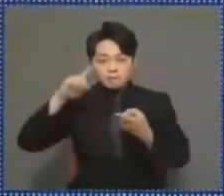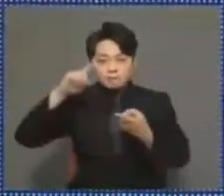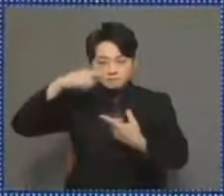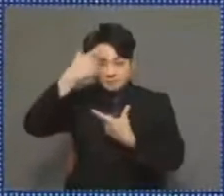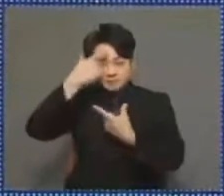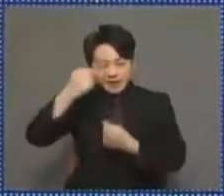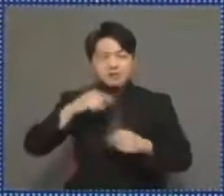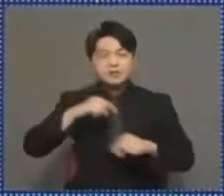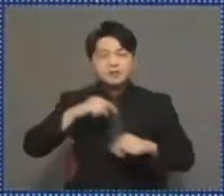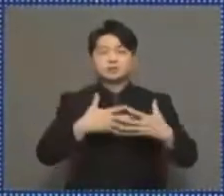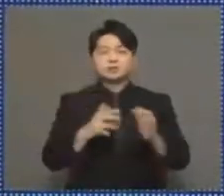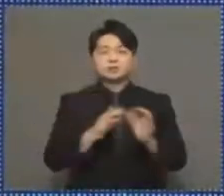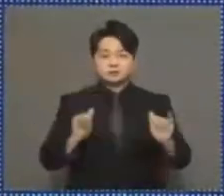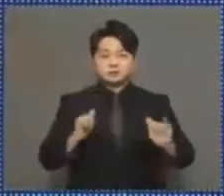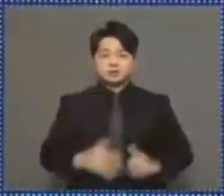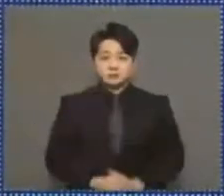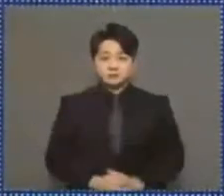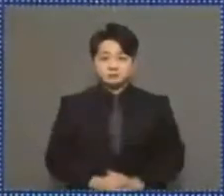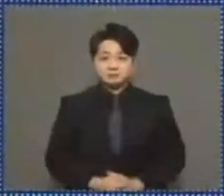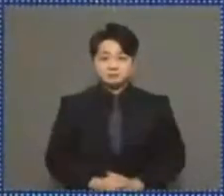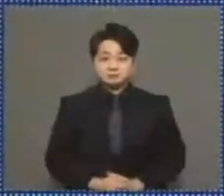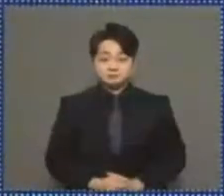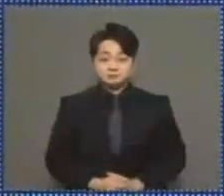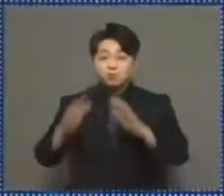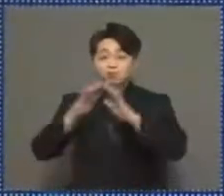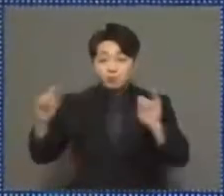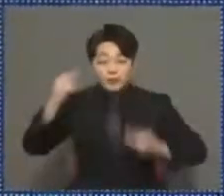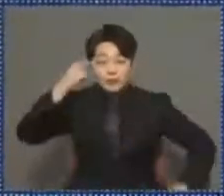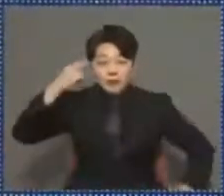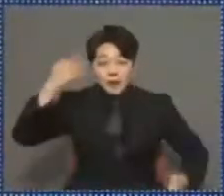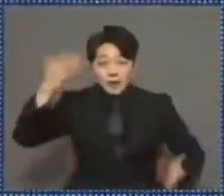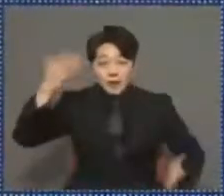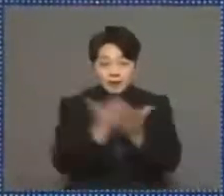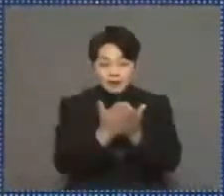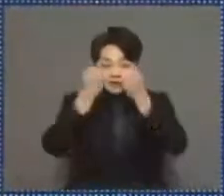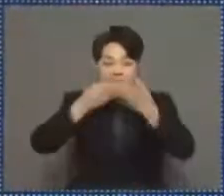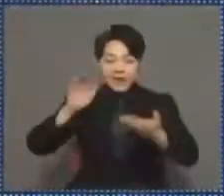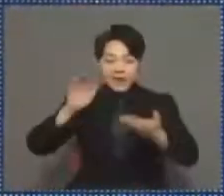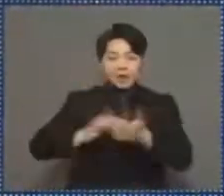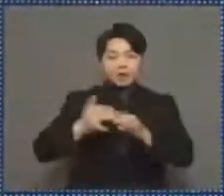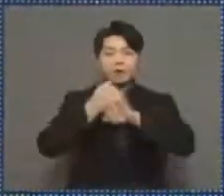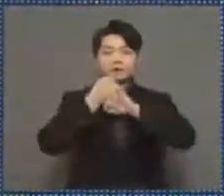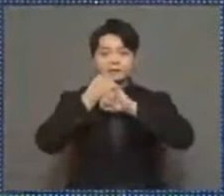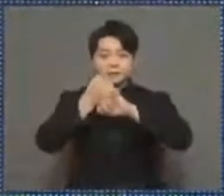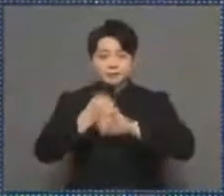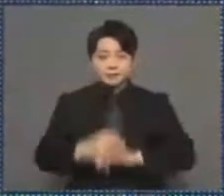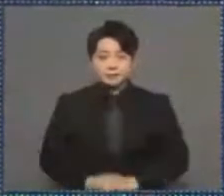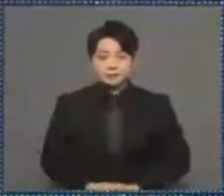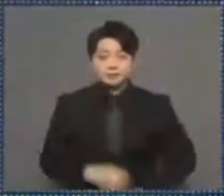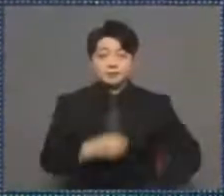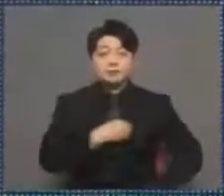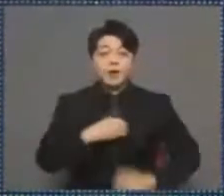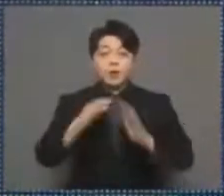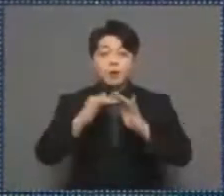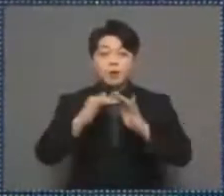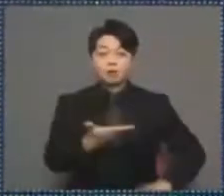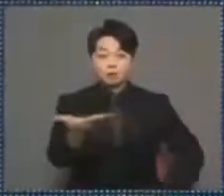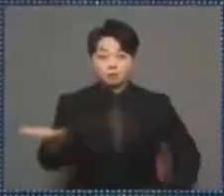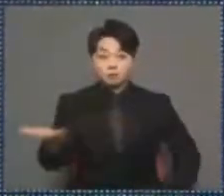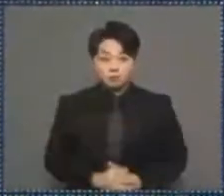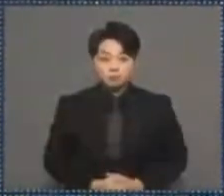김자입니다. 국민 눈높이에 맞춘 개혁 반드시 해내겠습니다. 존경하는 당원 동지